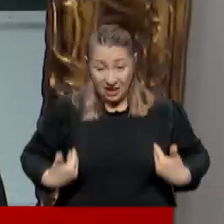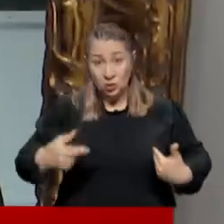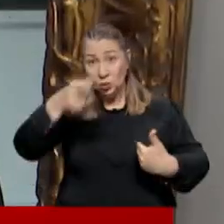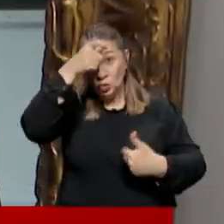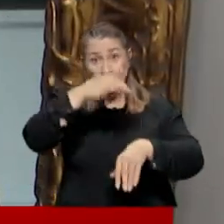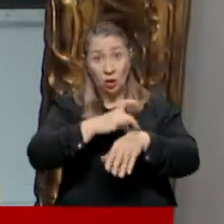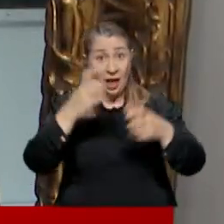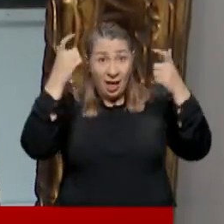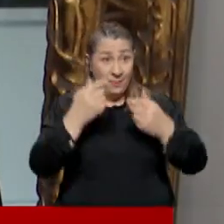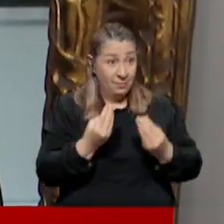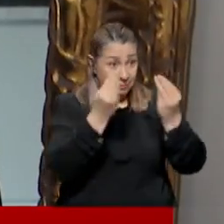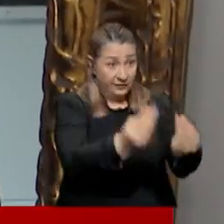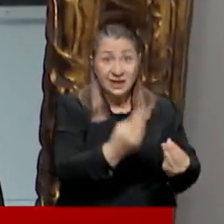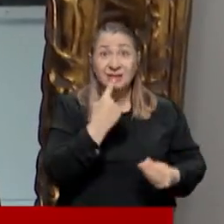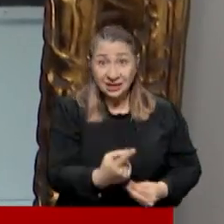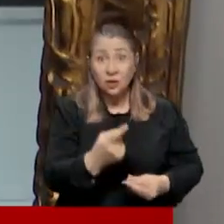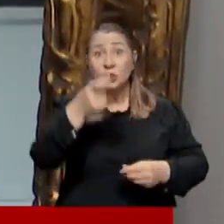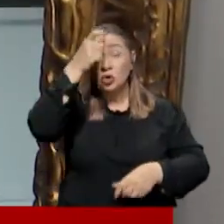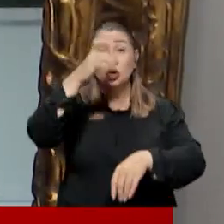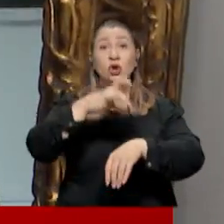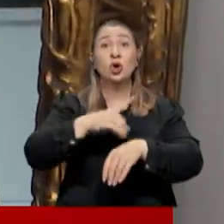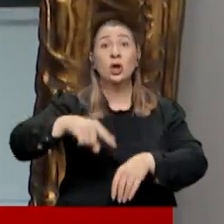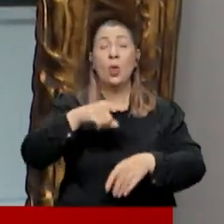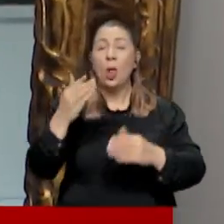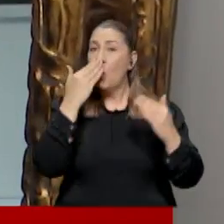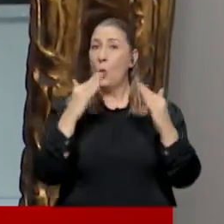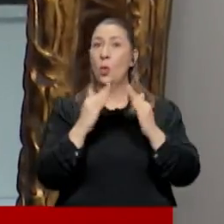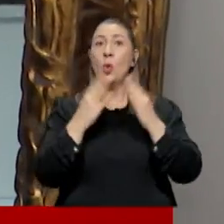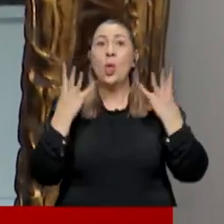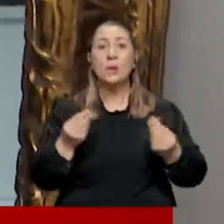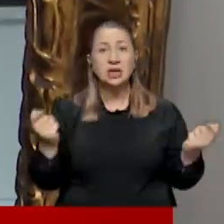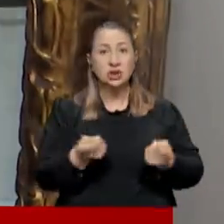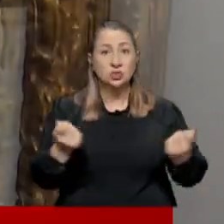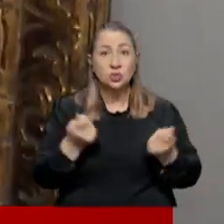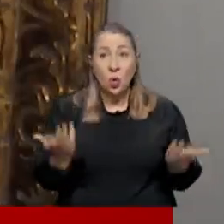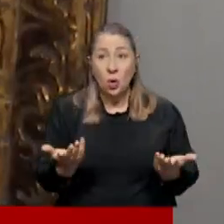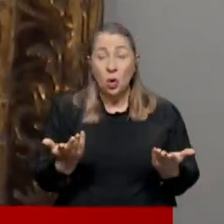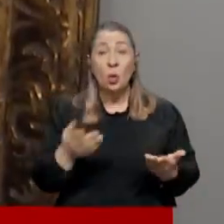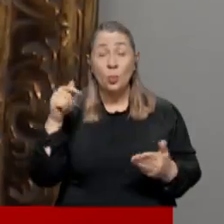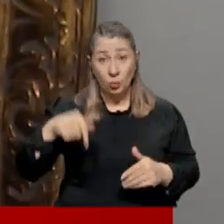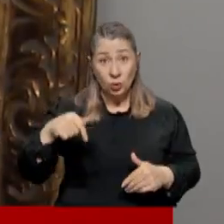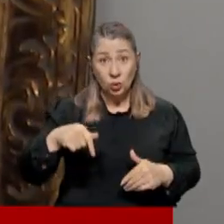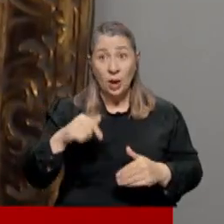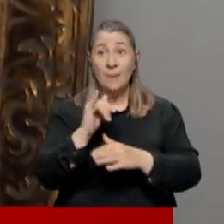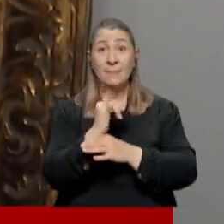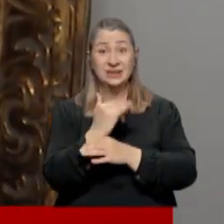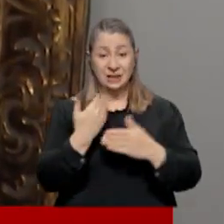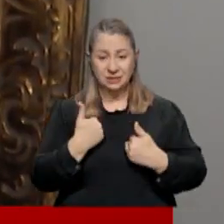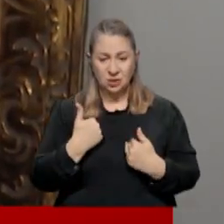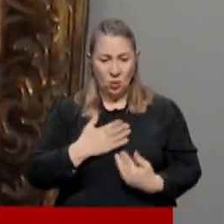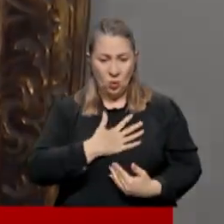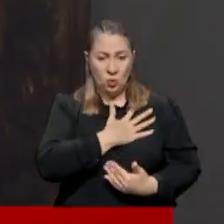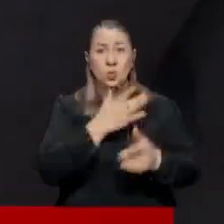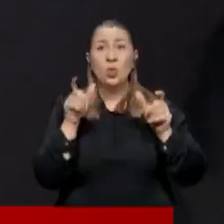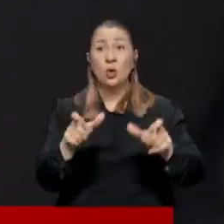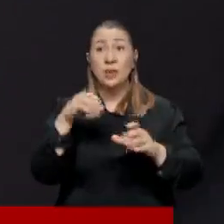Türk hekimlerine emanet etmiştir. Türk hekimleri de ona layık olmaya çalışıyorlar. Bugün mesleğimizin onurunu